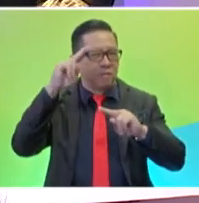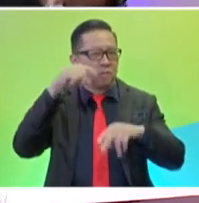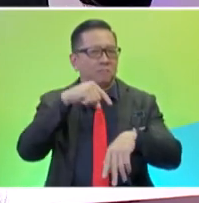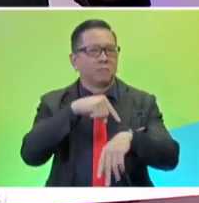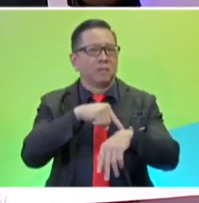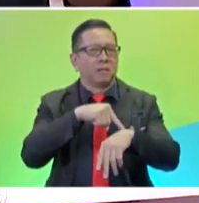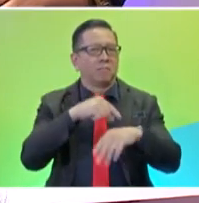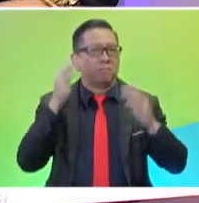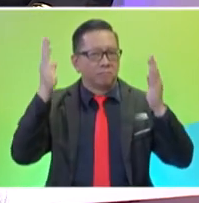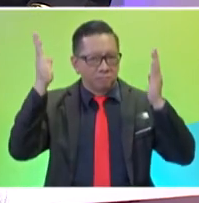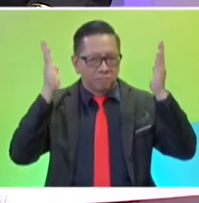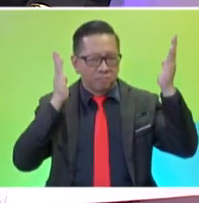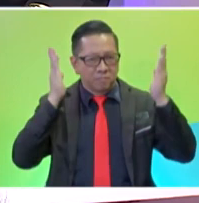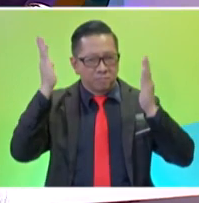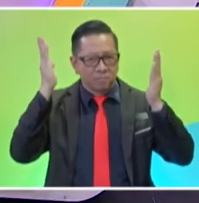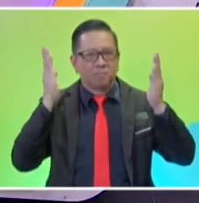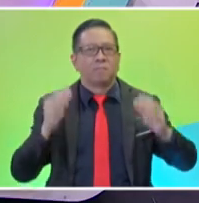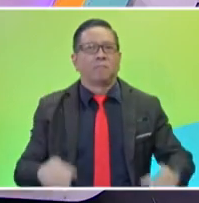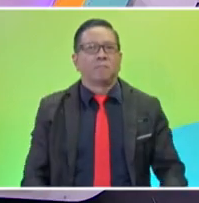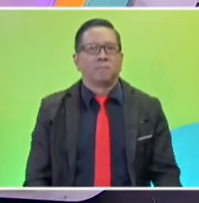ini di antaranya